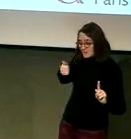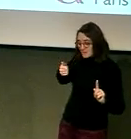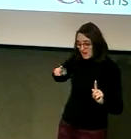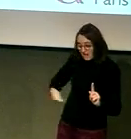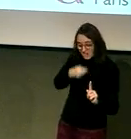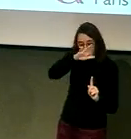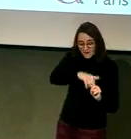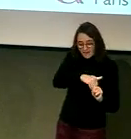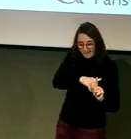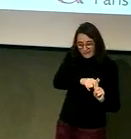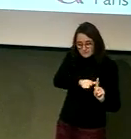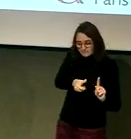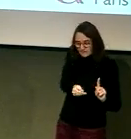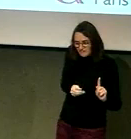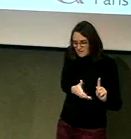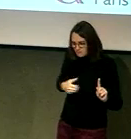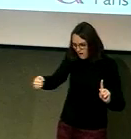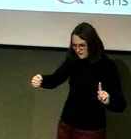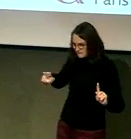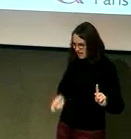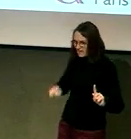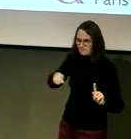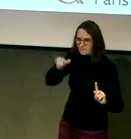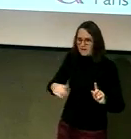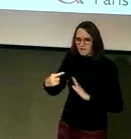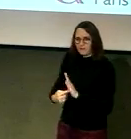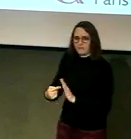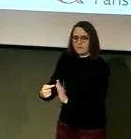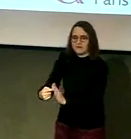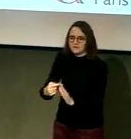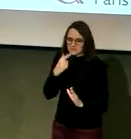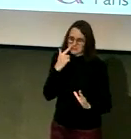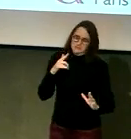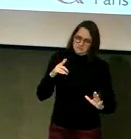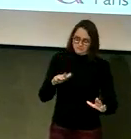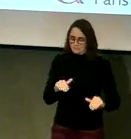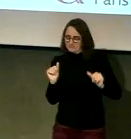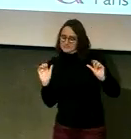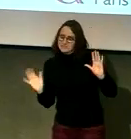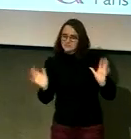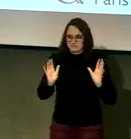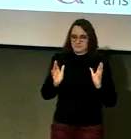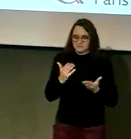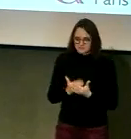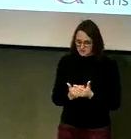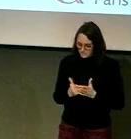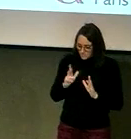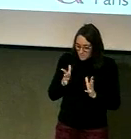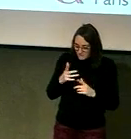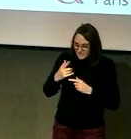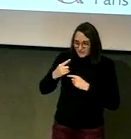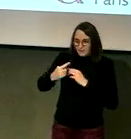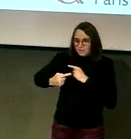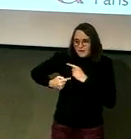fille, etc., etc. Donc il y a beaucoup de représentations autour de ça, de savoir comment est-ce qu'on répète ce